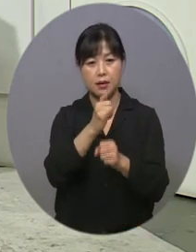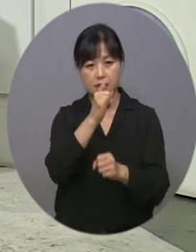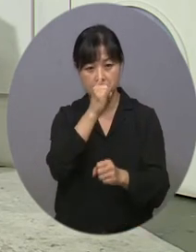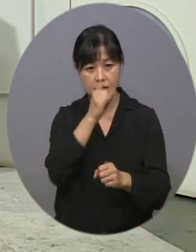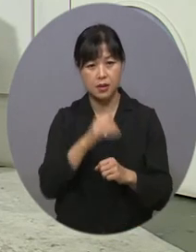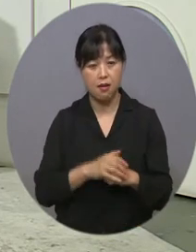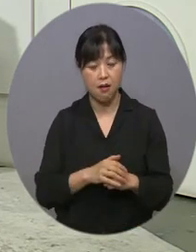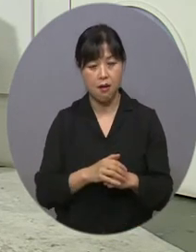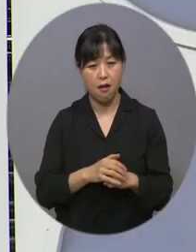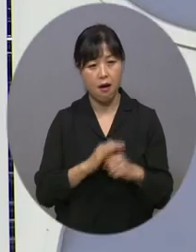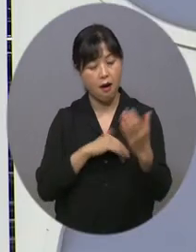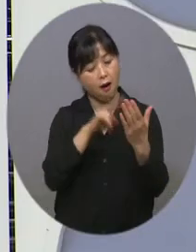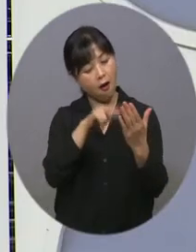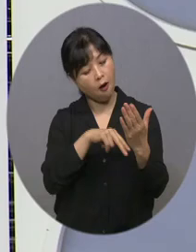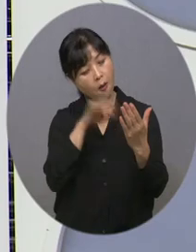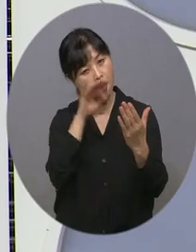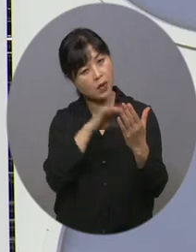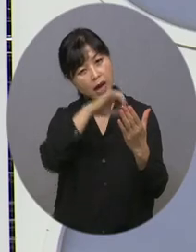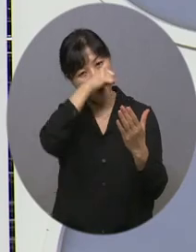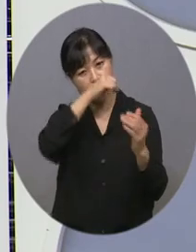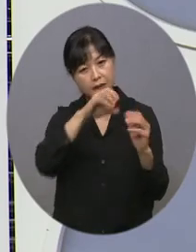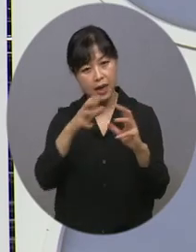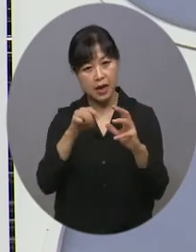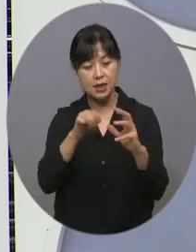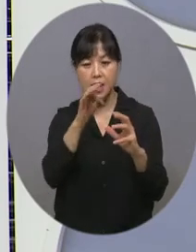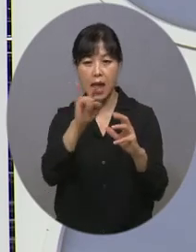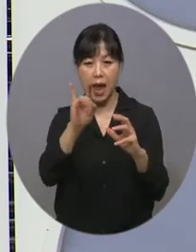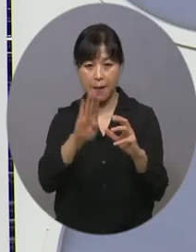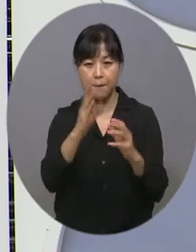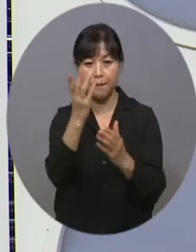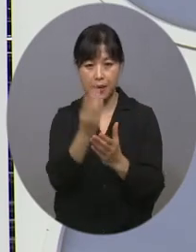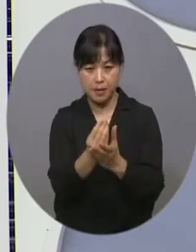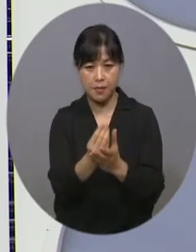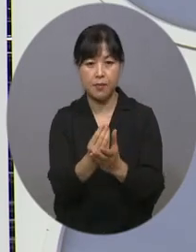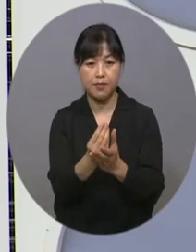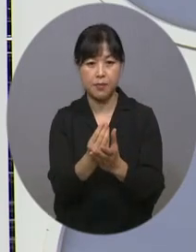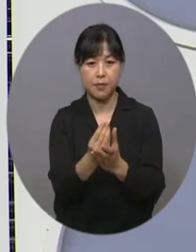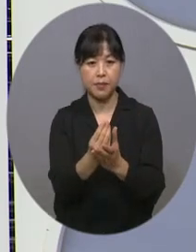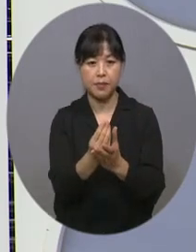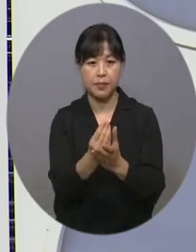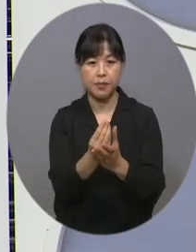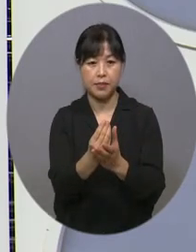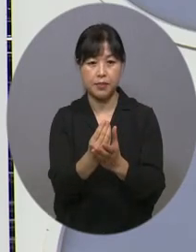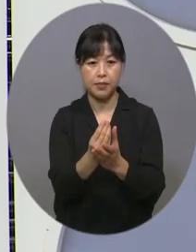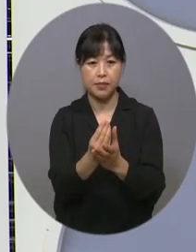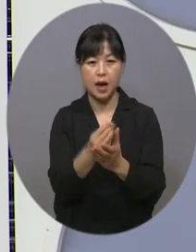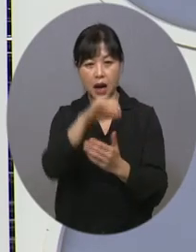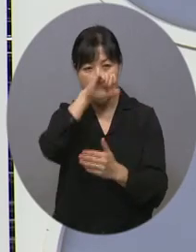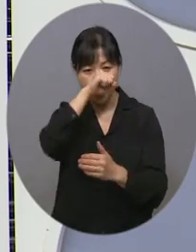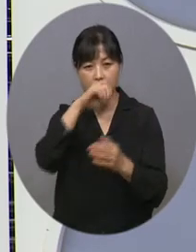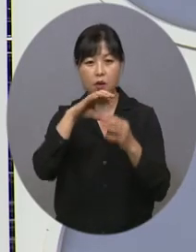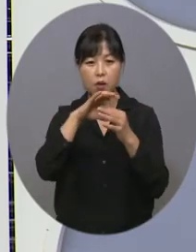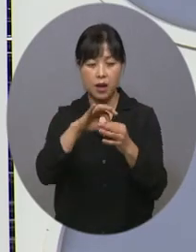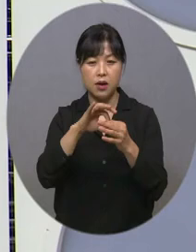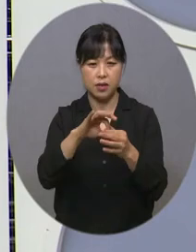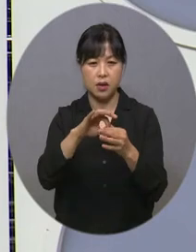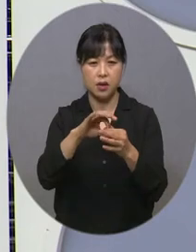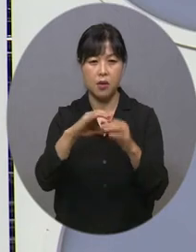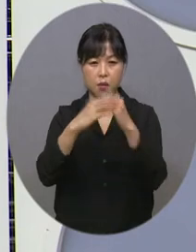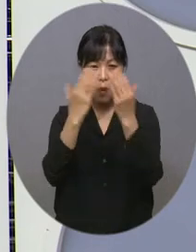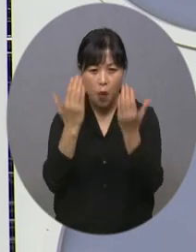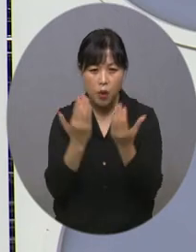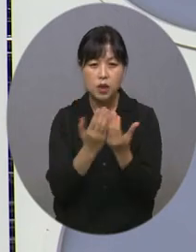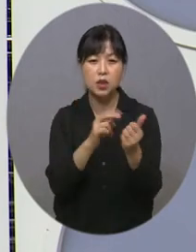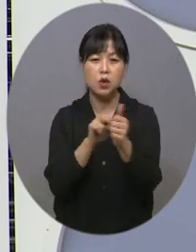한눈에 보는 아프리카라고. 그래서 그 앱 다운을 받으시면 아프리카에 관한 뭐 거의 모든 정보가